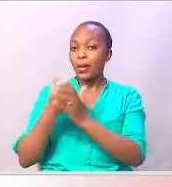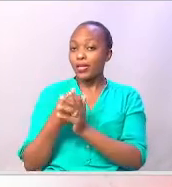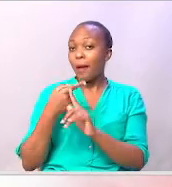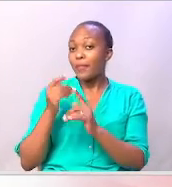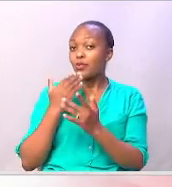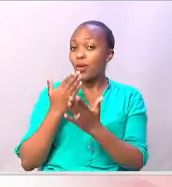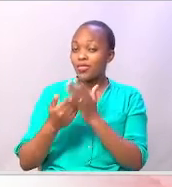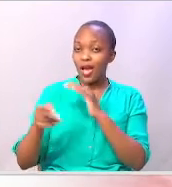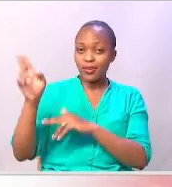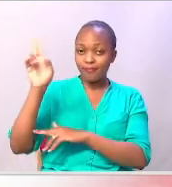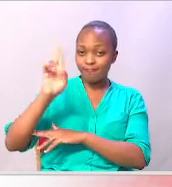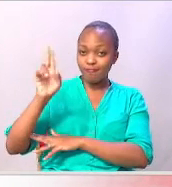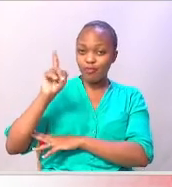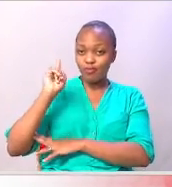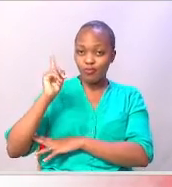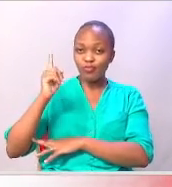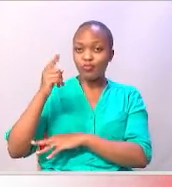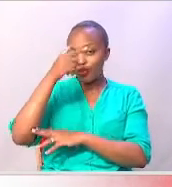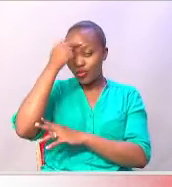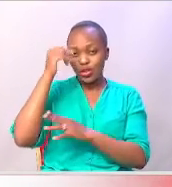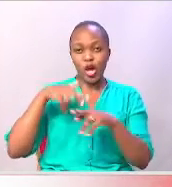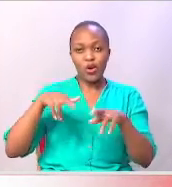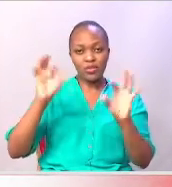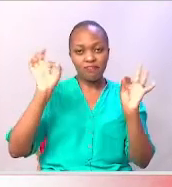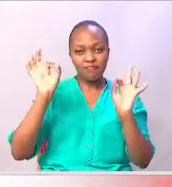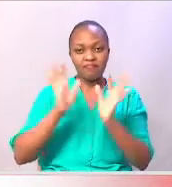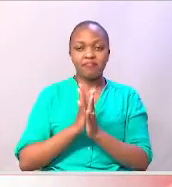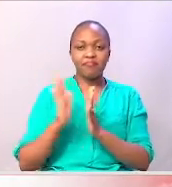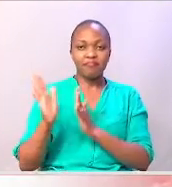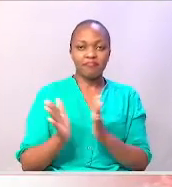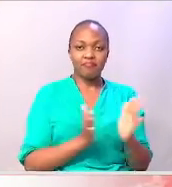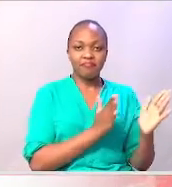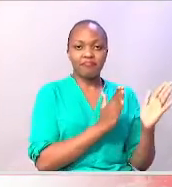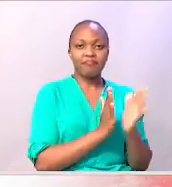Uhuru Kenyatta, mambo ya barabara imefanya ya kutosha. Well, away from the state of